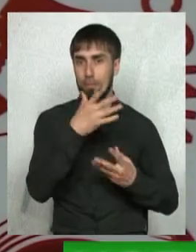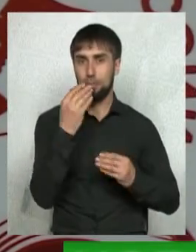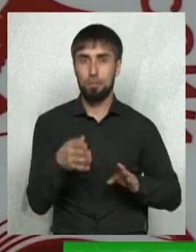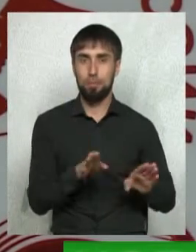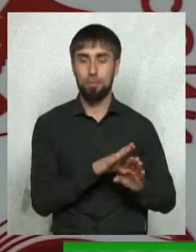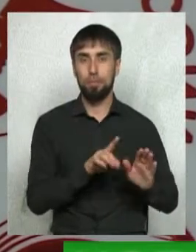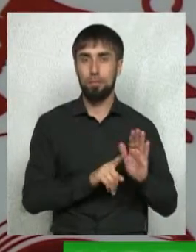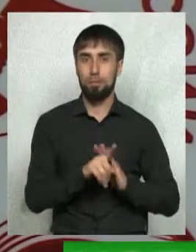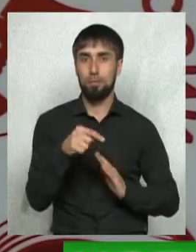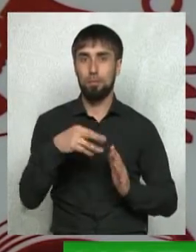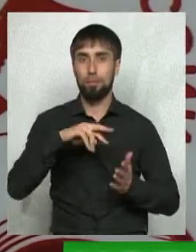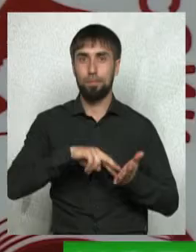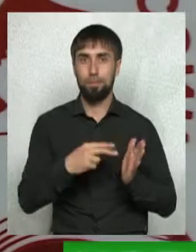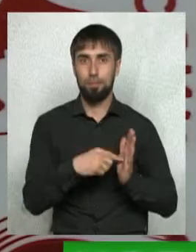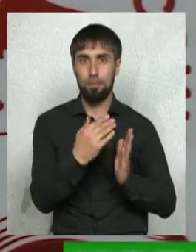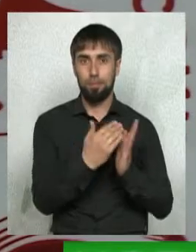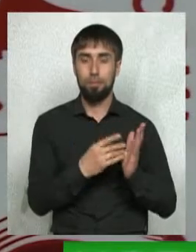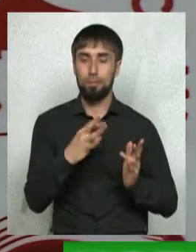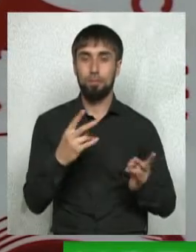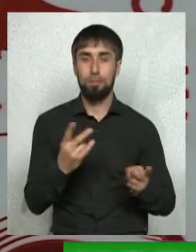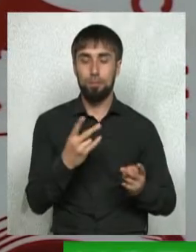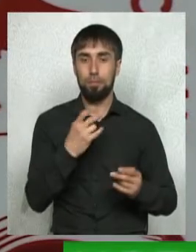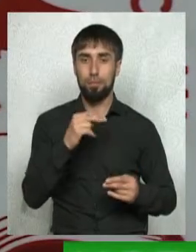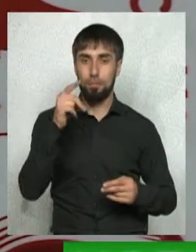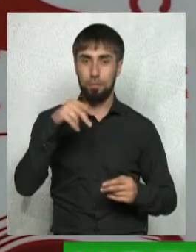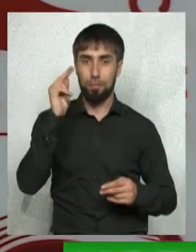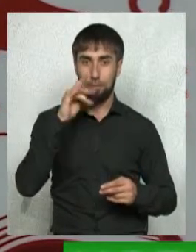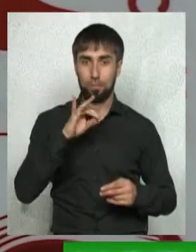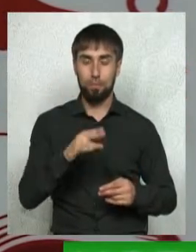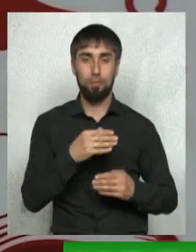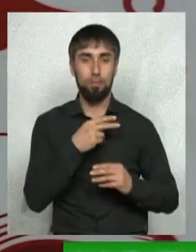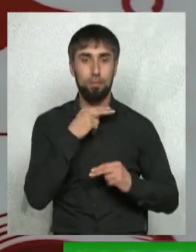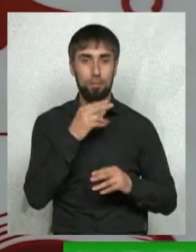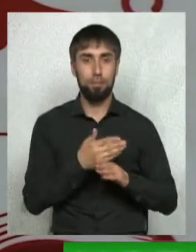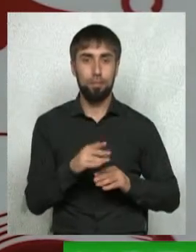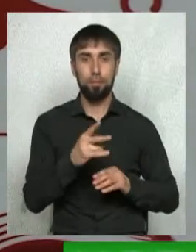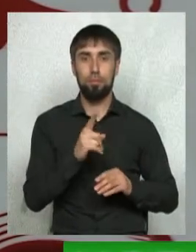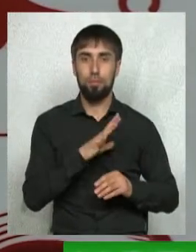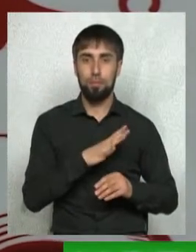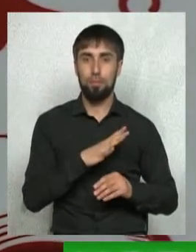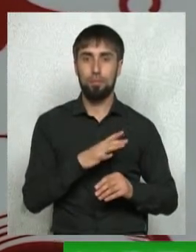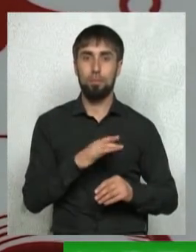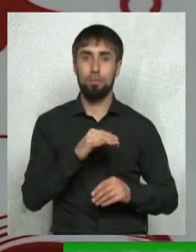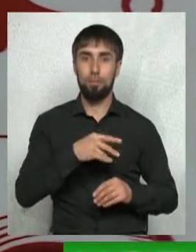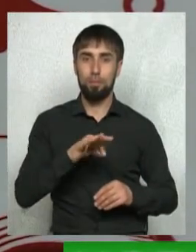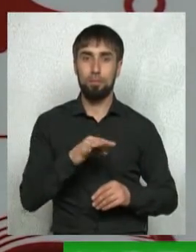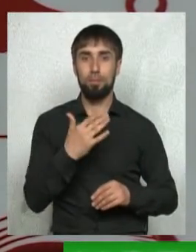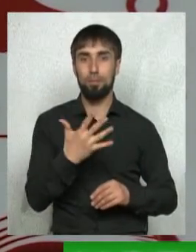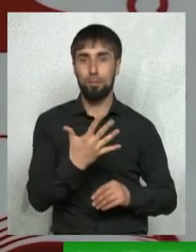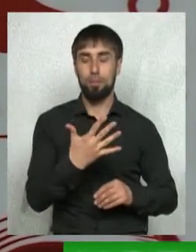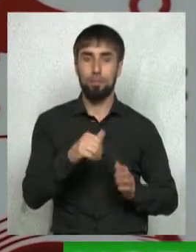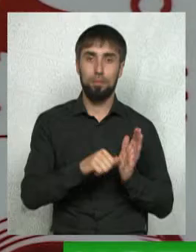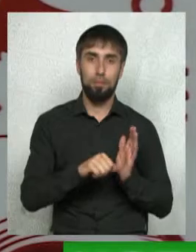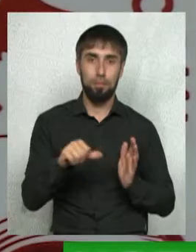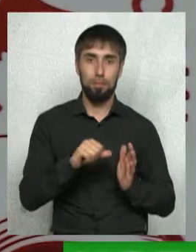забывают, начинают прям по плану. Ну, нужно находить на уроке определенное, как уделять время для того, чтобы вот именно вот 5